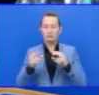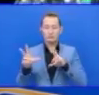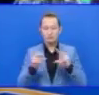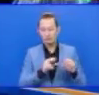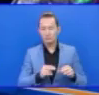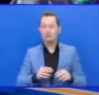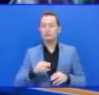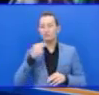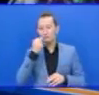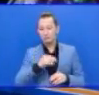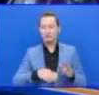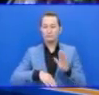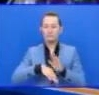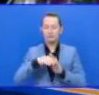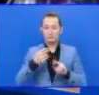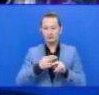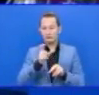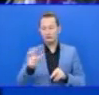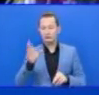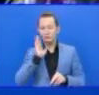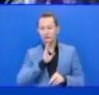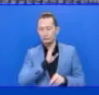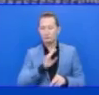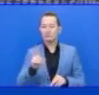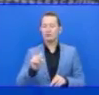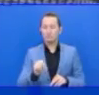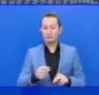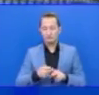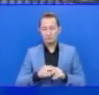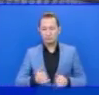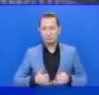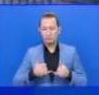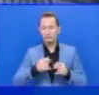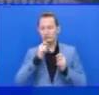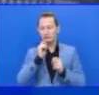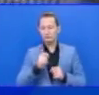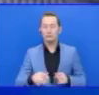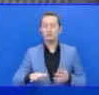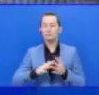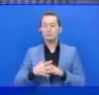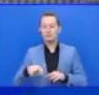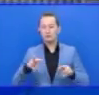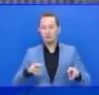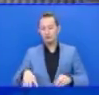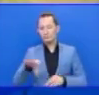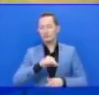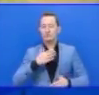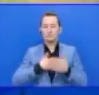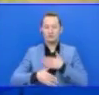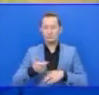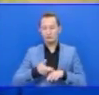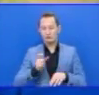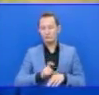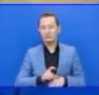бақуатты тұрмыстың кілті. Осы кісілерде екеніне кішет. Құрметке бөленгендер жергілікті әкімдікке ризашылықтарын айтып,